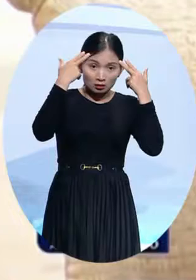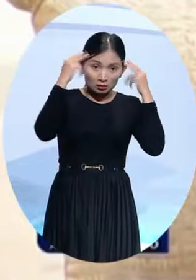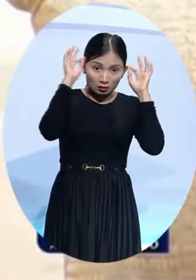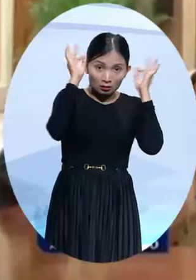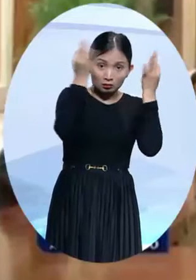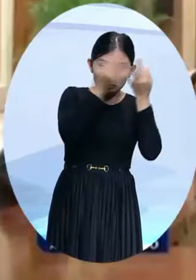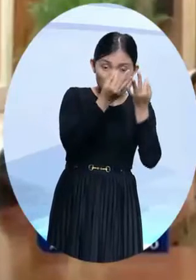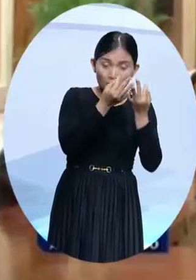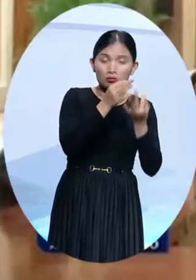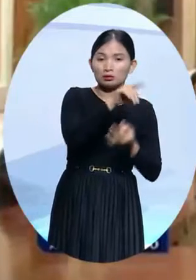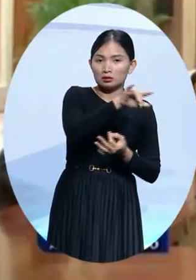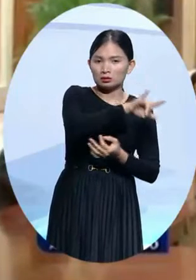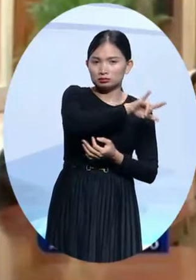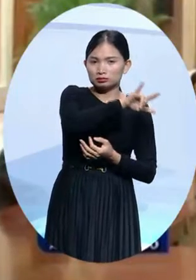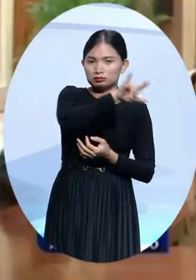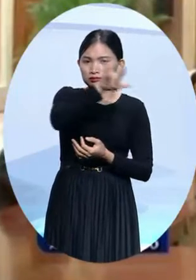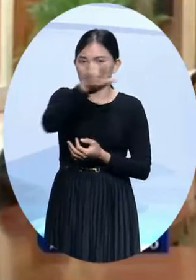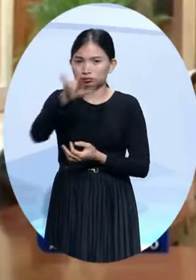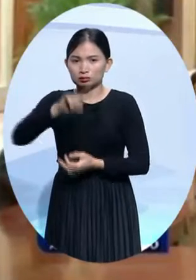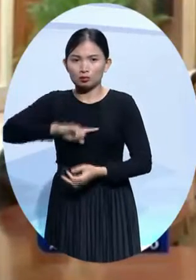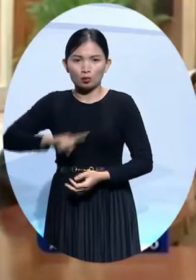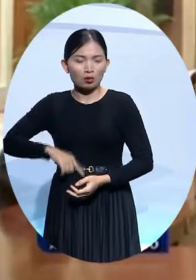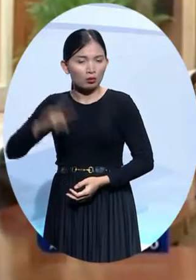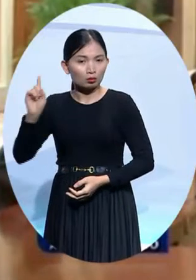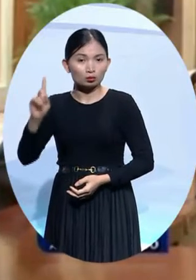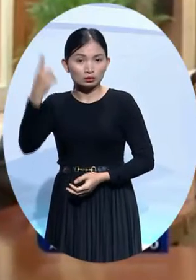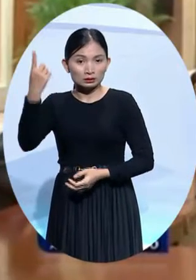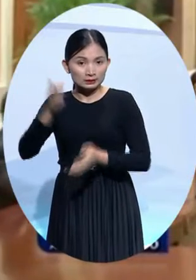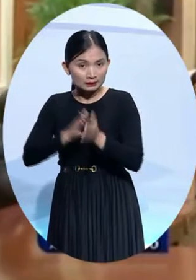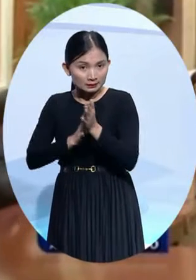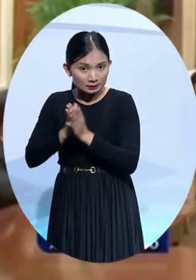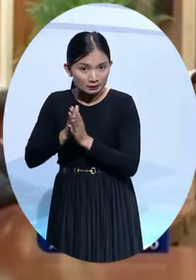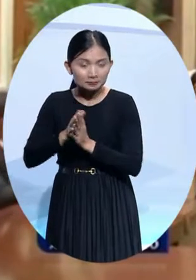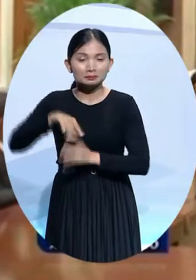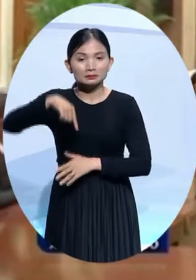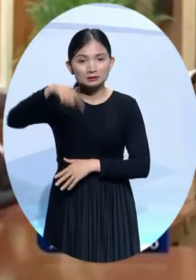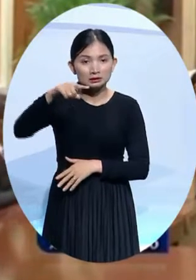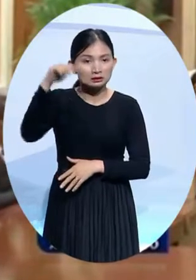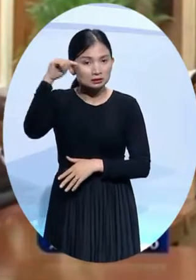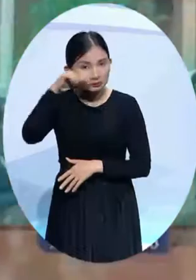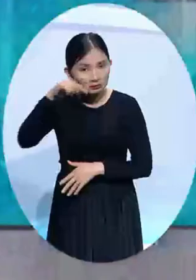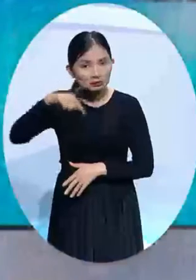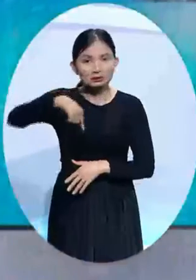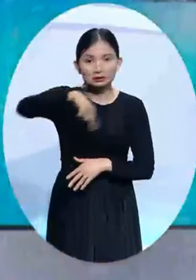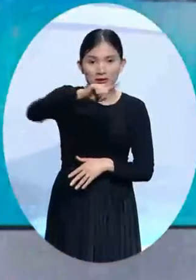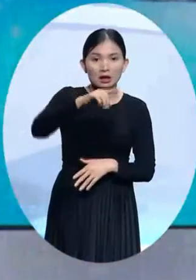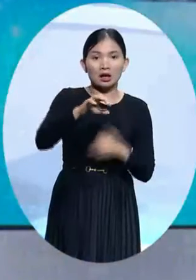Đông Bắc Á. Sau Bắc Kinh, Tổng thống Widodo dự kiến sẽ tới Nhật Bản và Hàn Quốc.